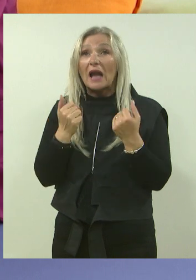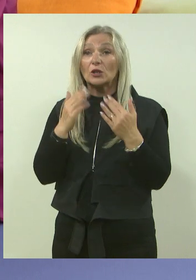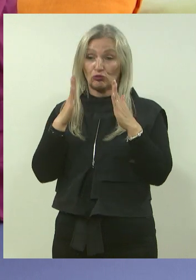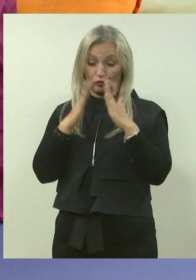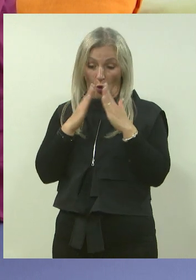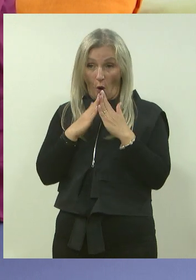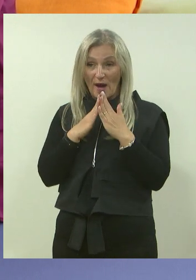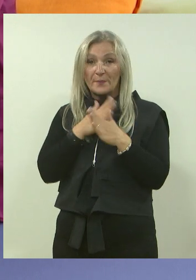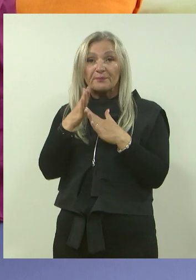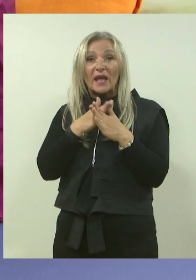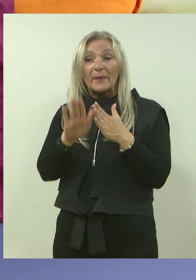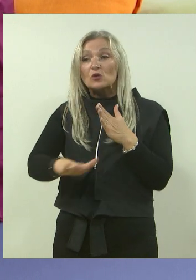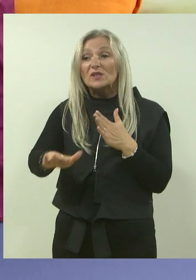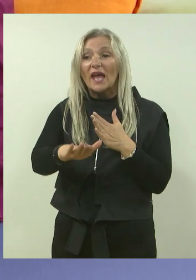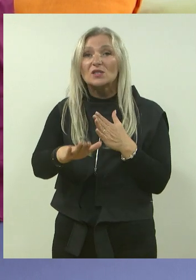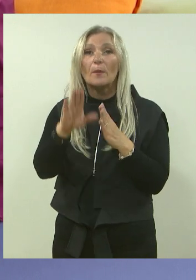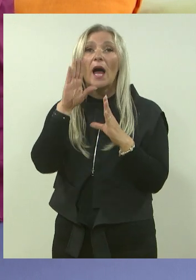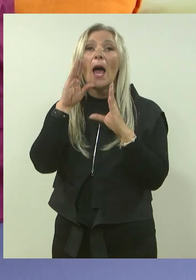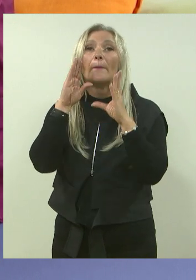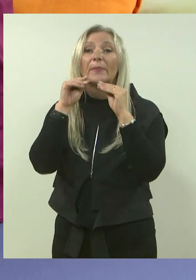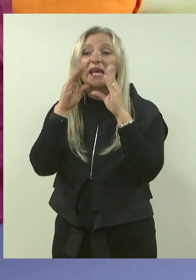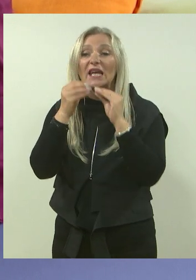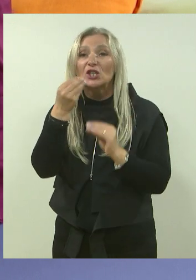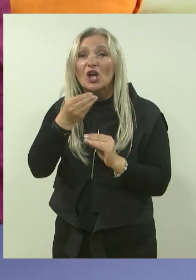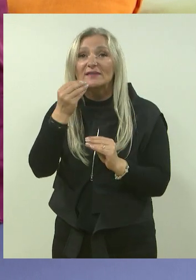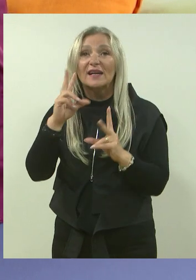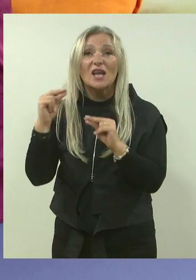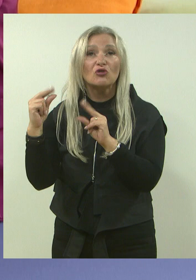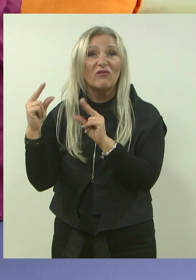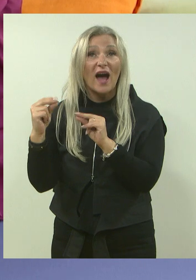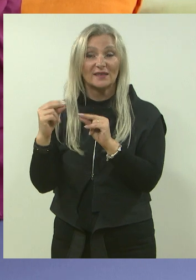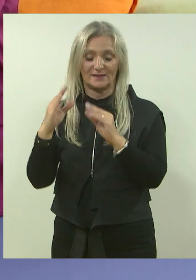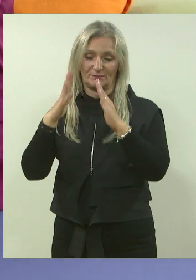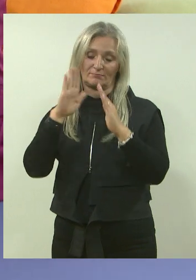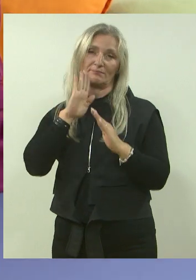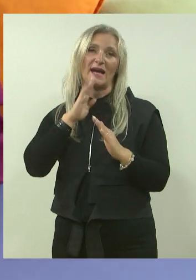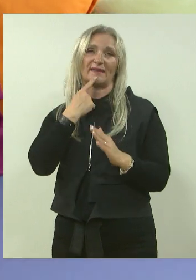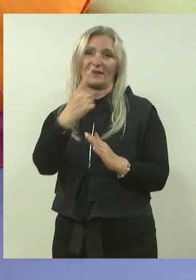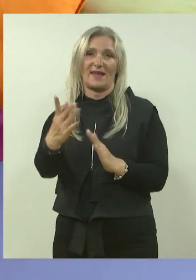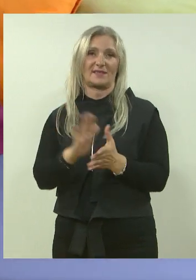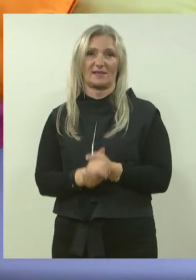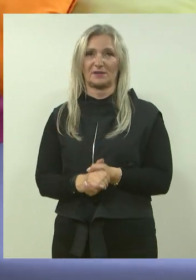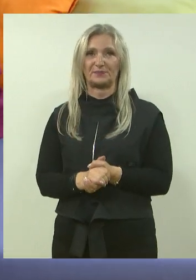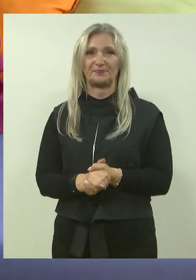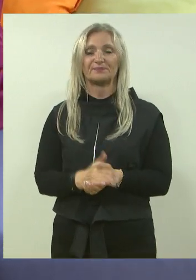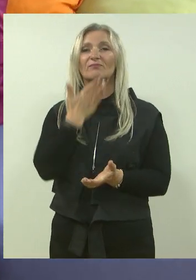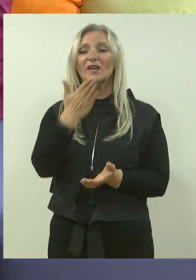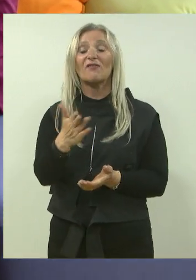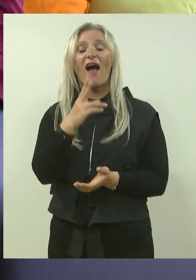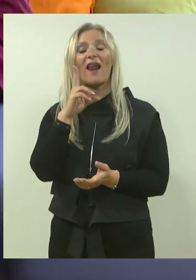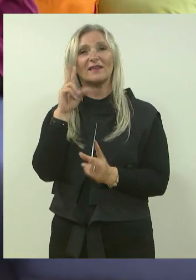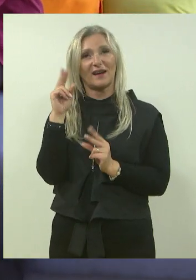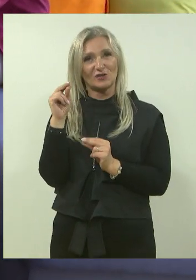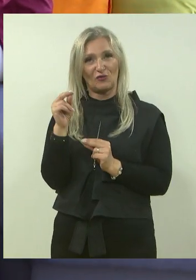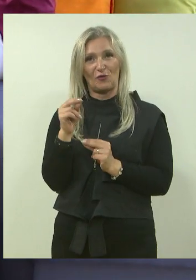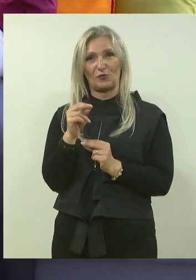doma među djecom pričati, razgovarati tim svojim materinjim jezikom. Hvala vam na razgovoru na izdvojenom vremenu i